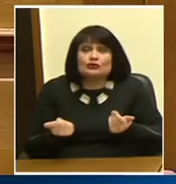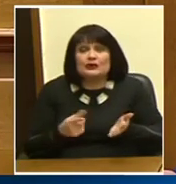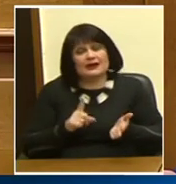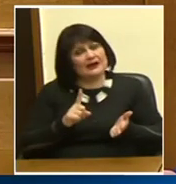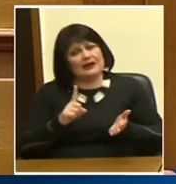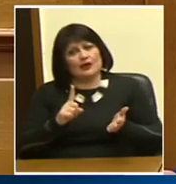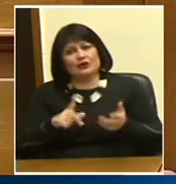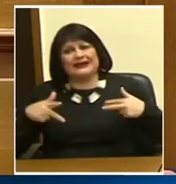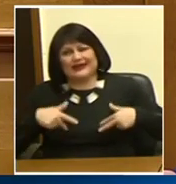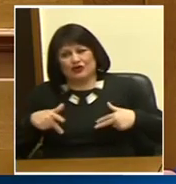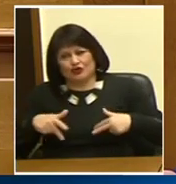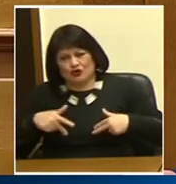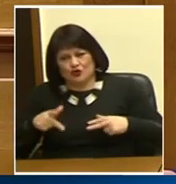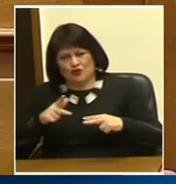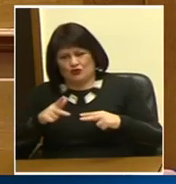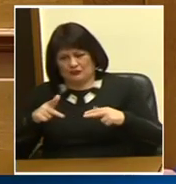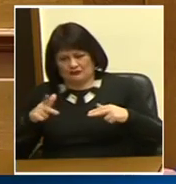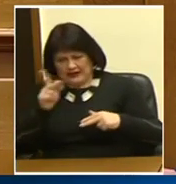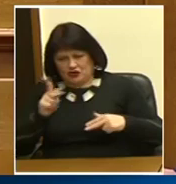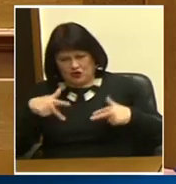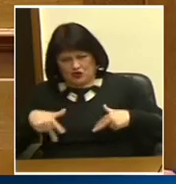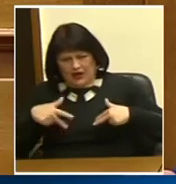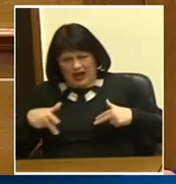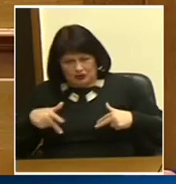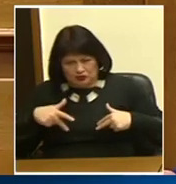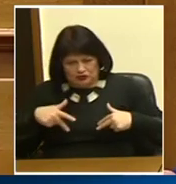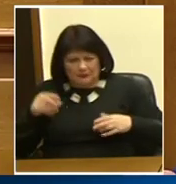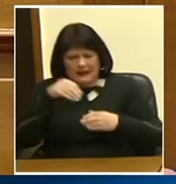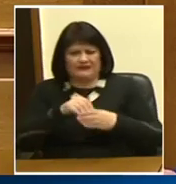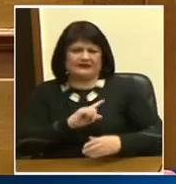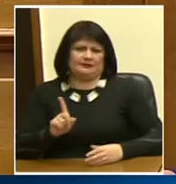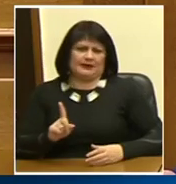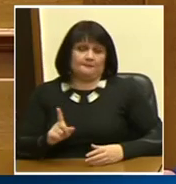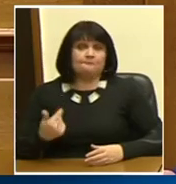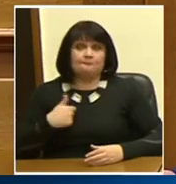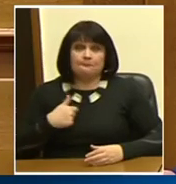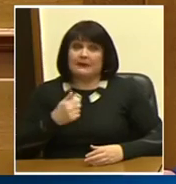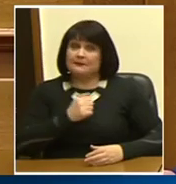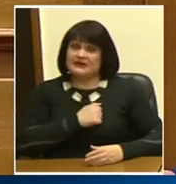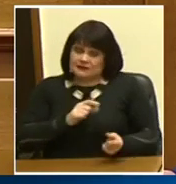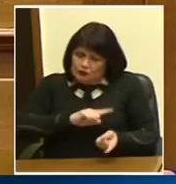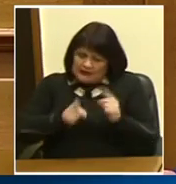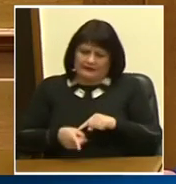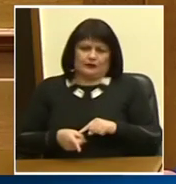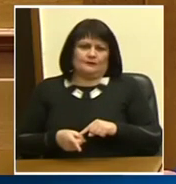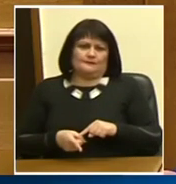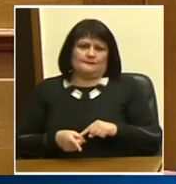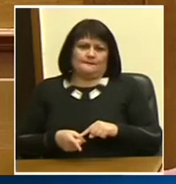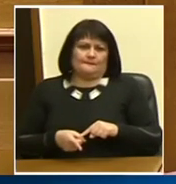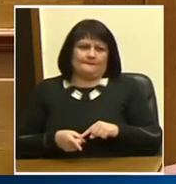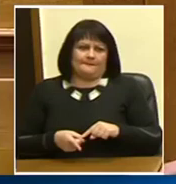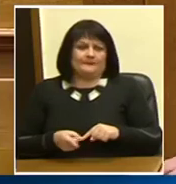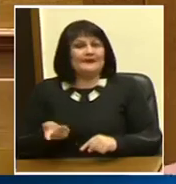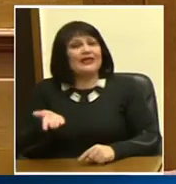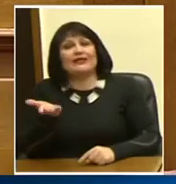κοινωνικού κράτους. Και ότι στην πραγματικότητα εμείς πιστεύουμε ότι το αντίθετο ισχύει. Δεν